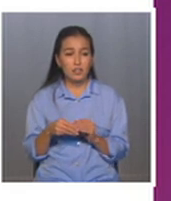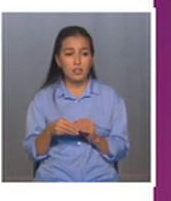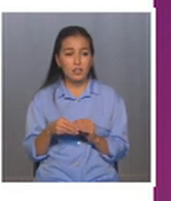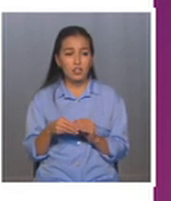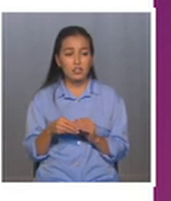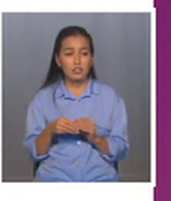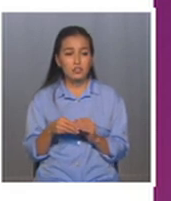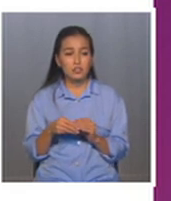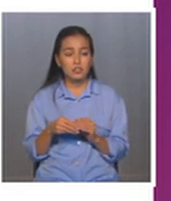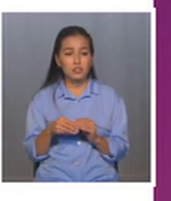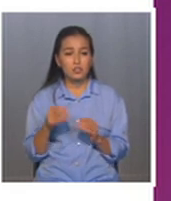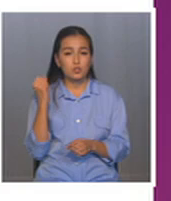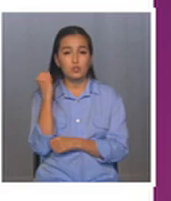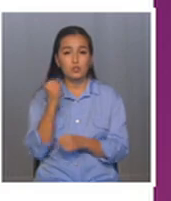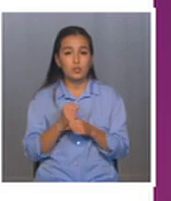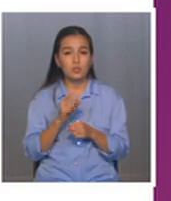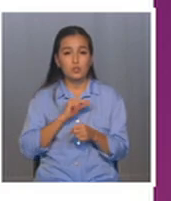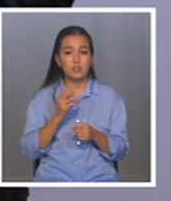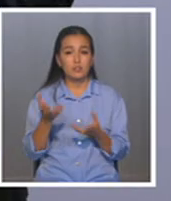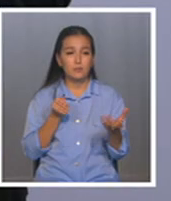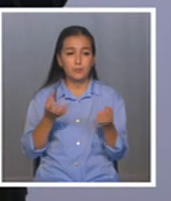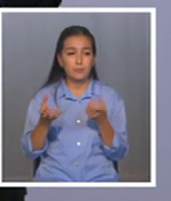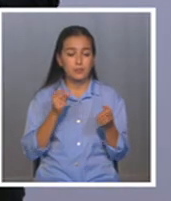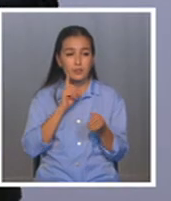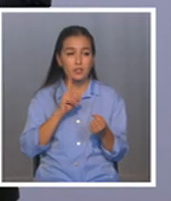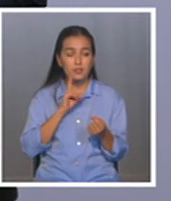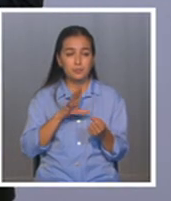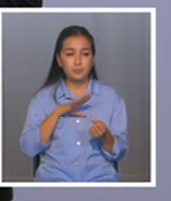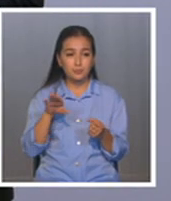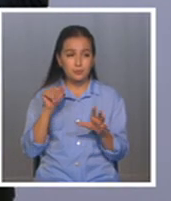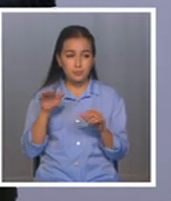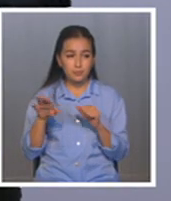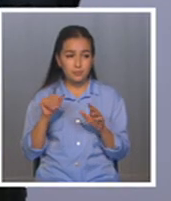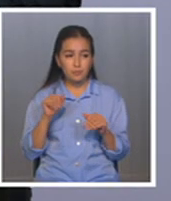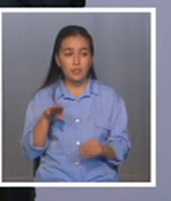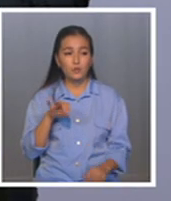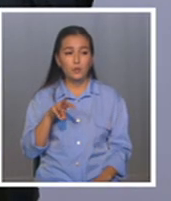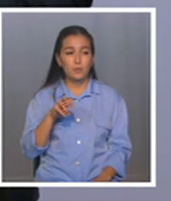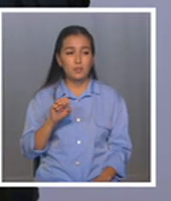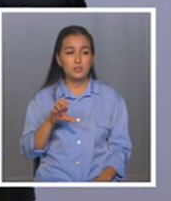жалдамалы жұмысшылардың еңбегін қолдана бастады. Ал Томас Мор өзінің